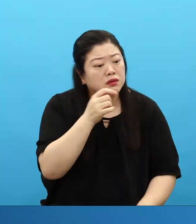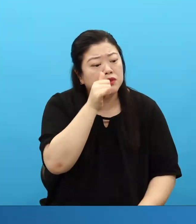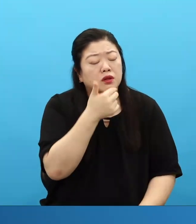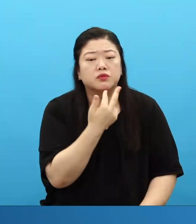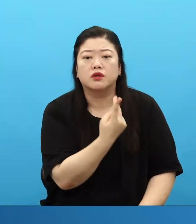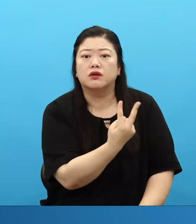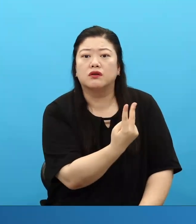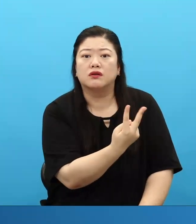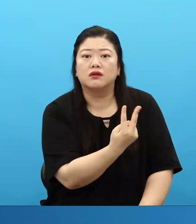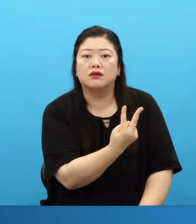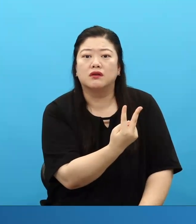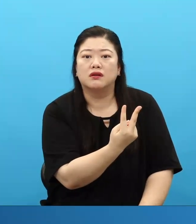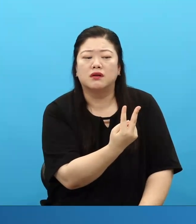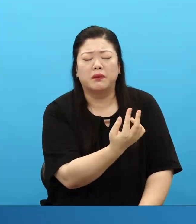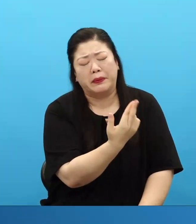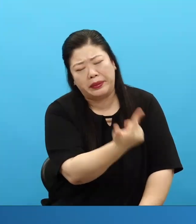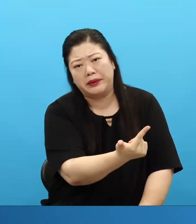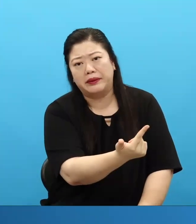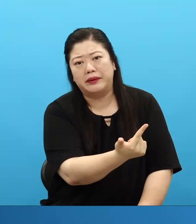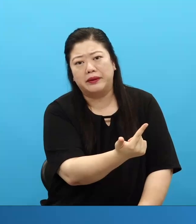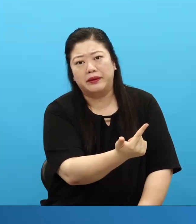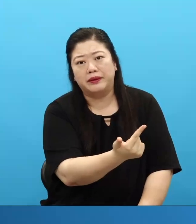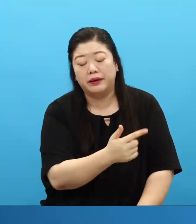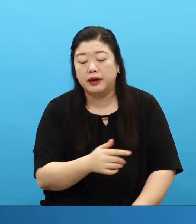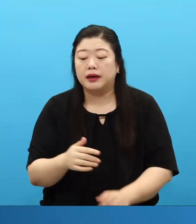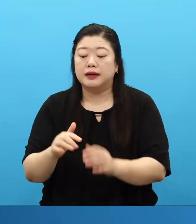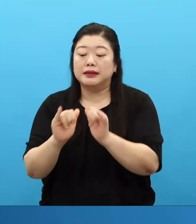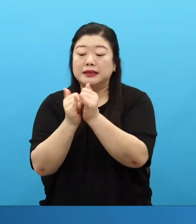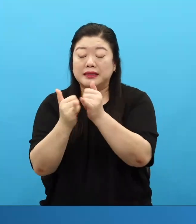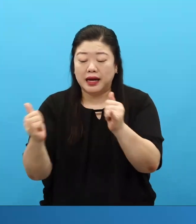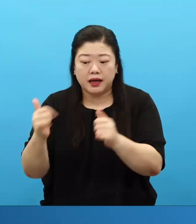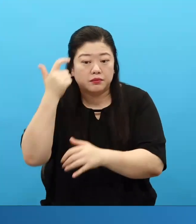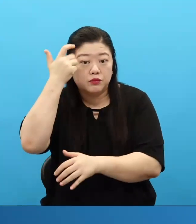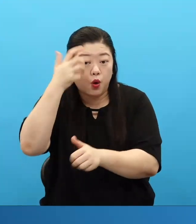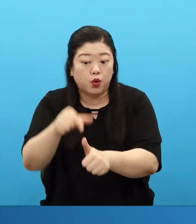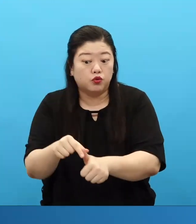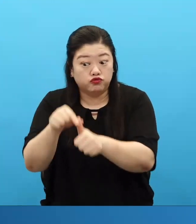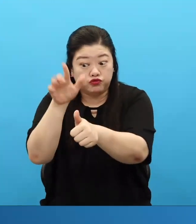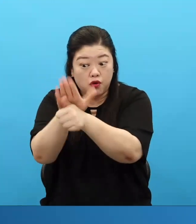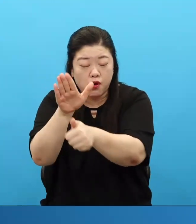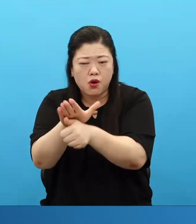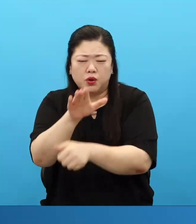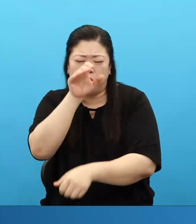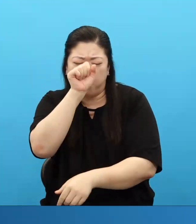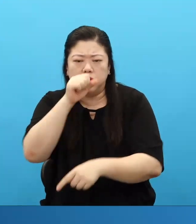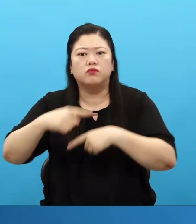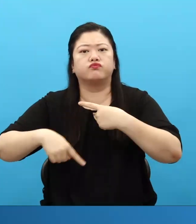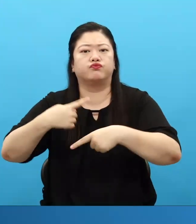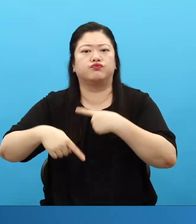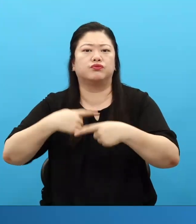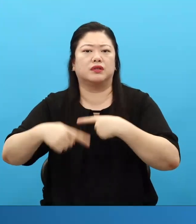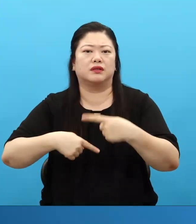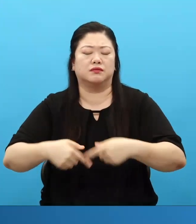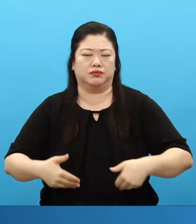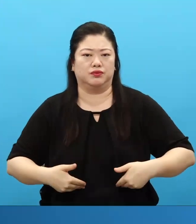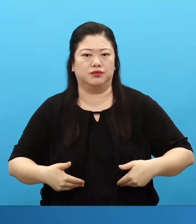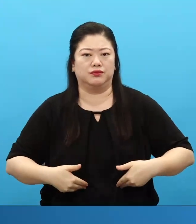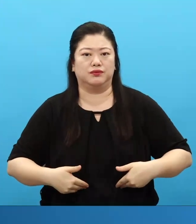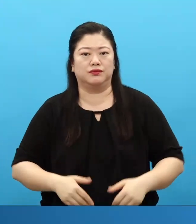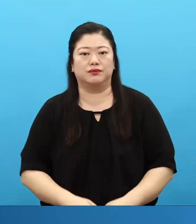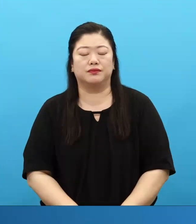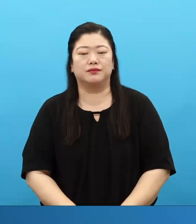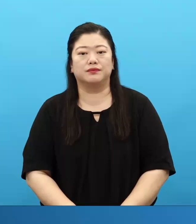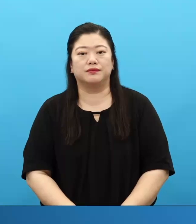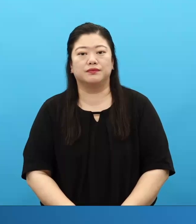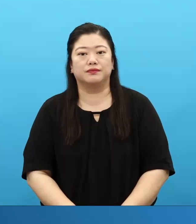사람 살린 이 성경에 나온 사람 외에는요 틀린 말인 거 아닙니다. 필요 없는 걸 잡고 So what did these people do?